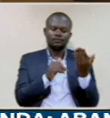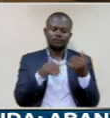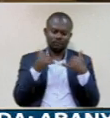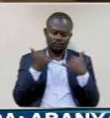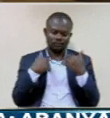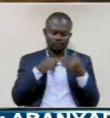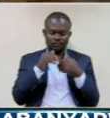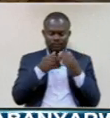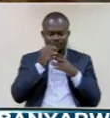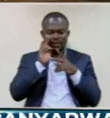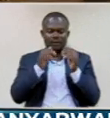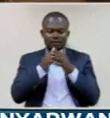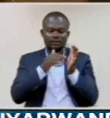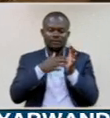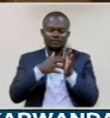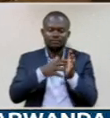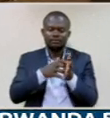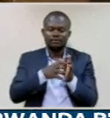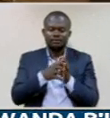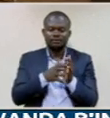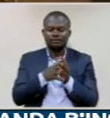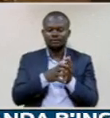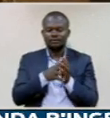twasanze hari abajinjitse